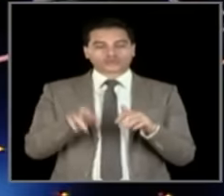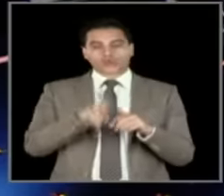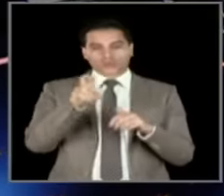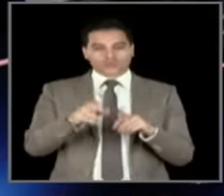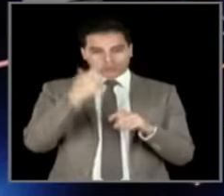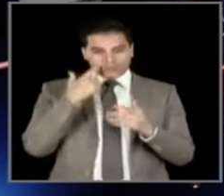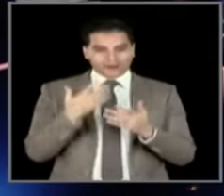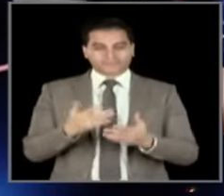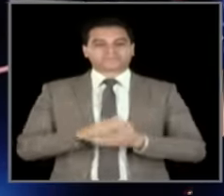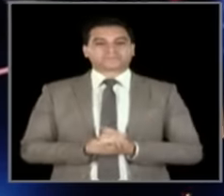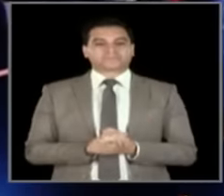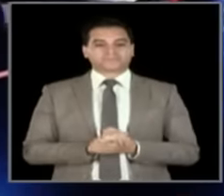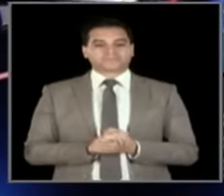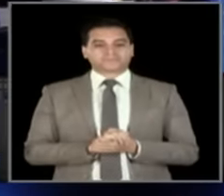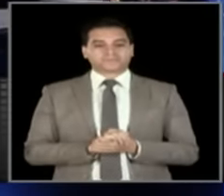هو: